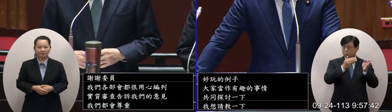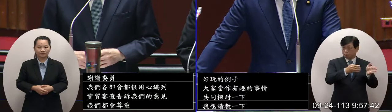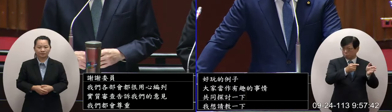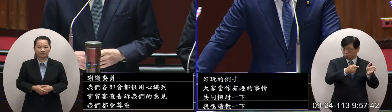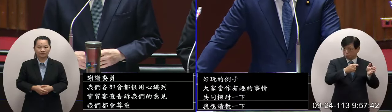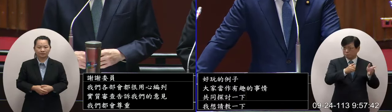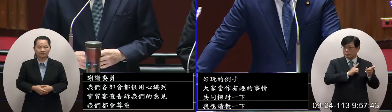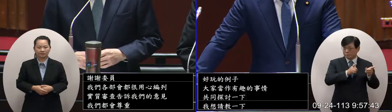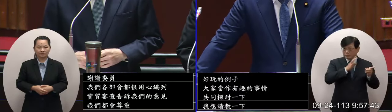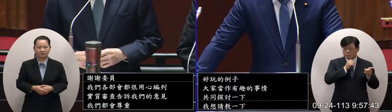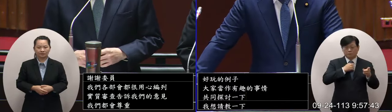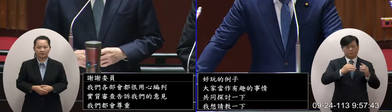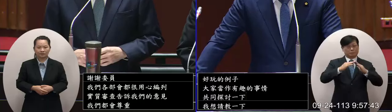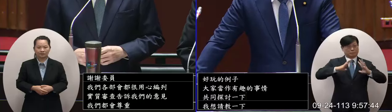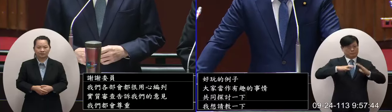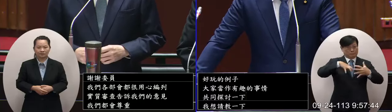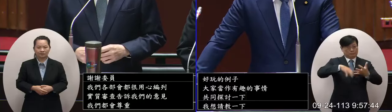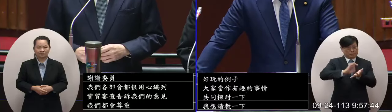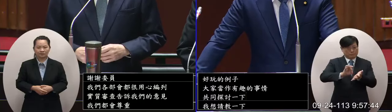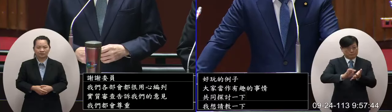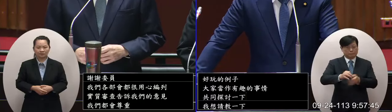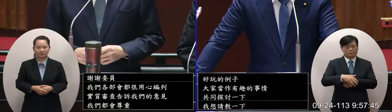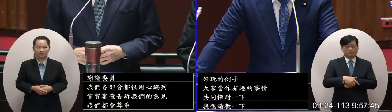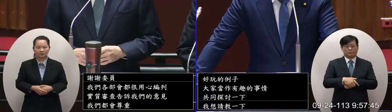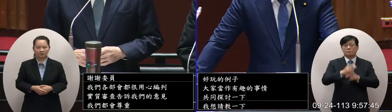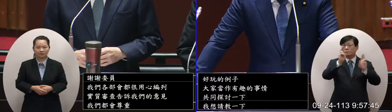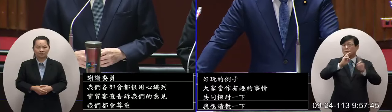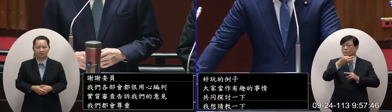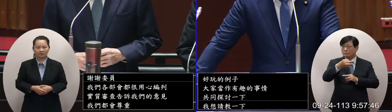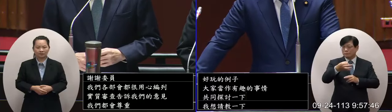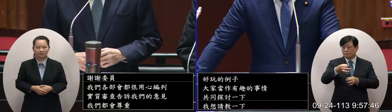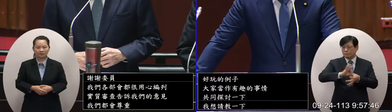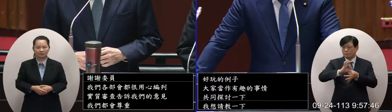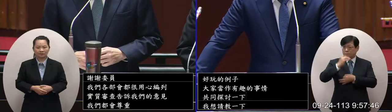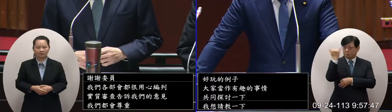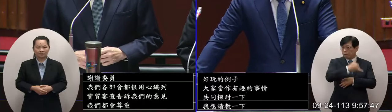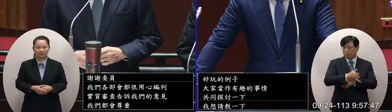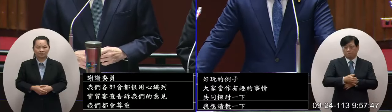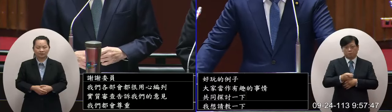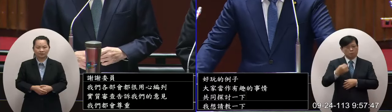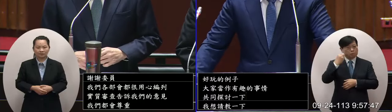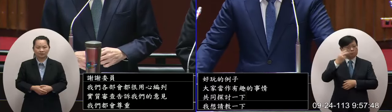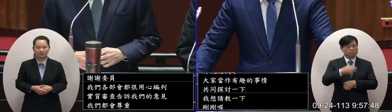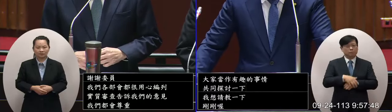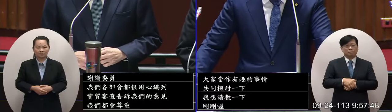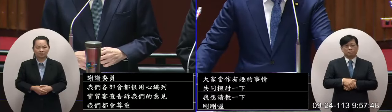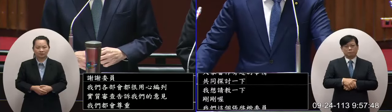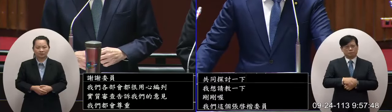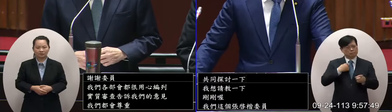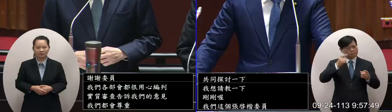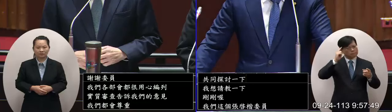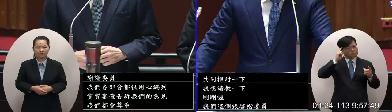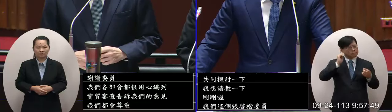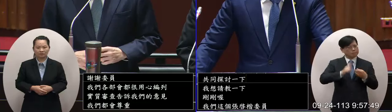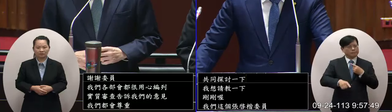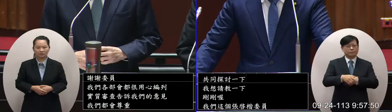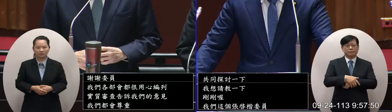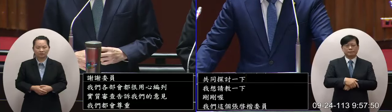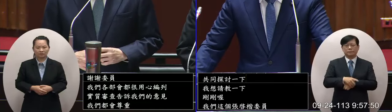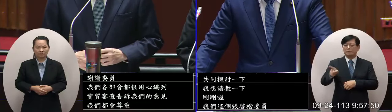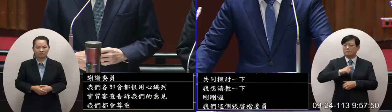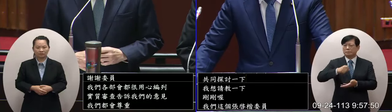的您的官邸哈。这个电费哈暴增，他觉得哈很有意见，